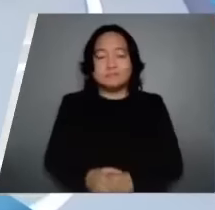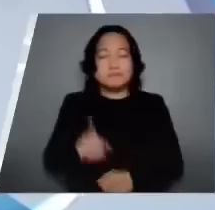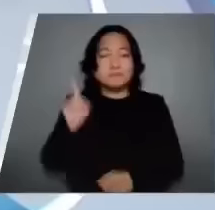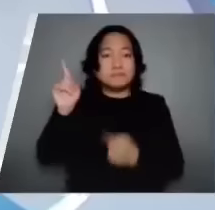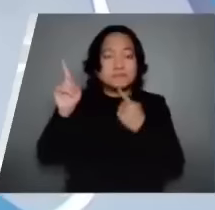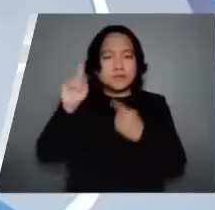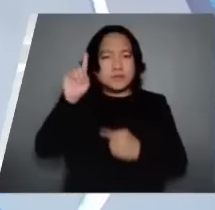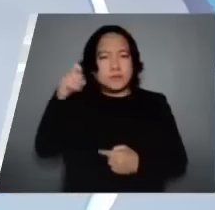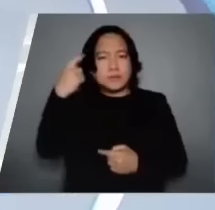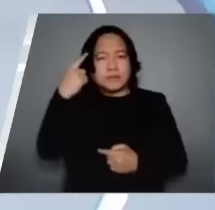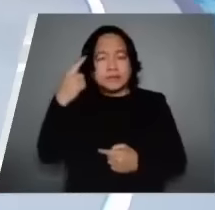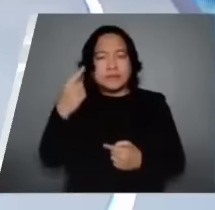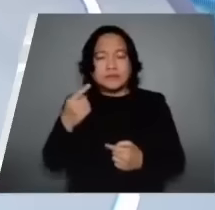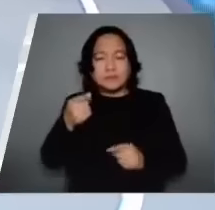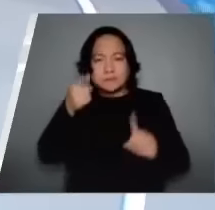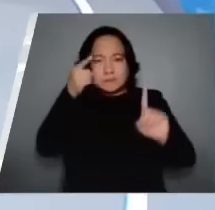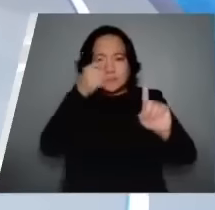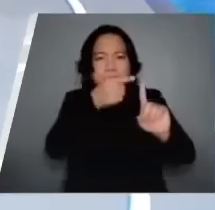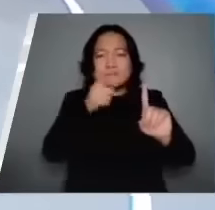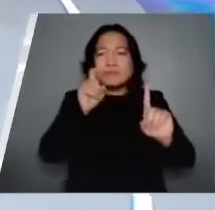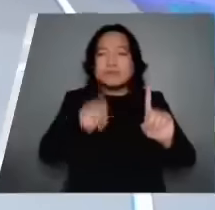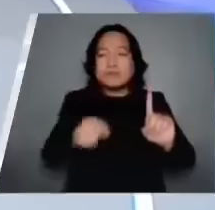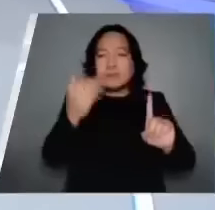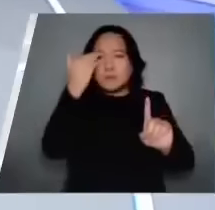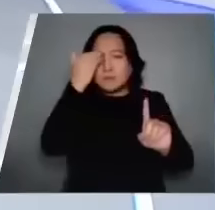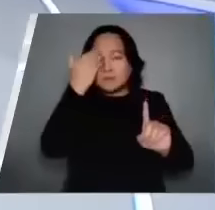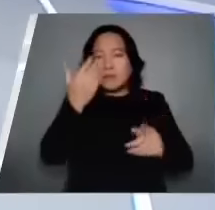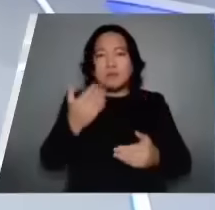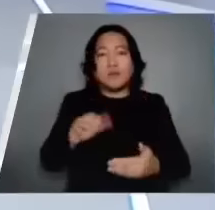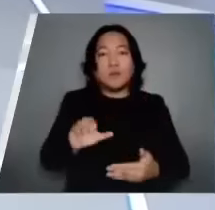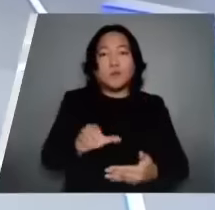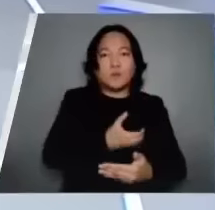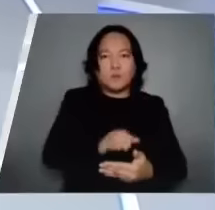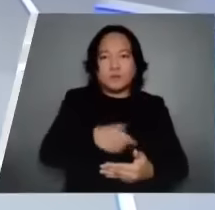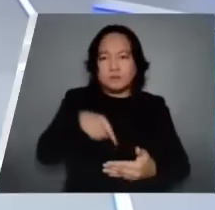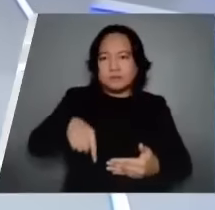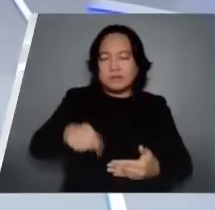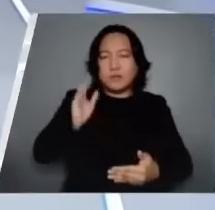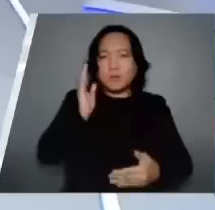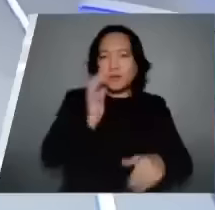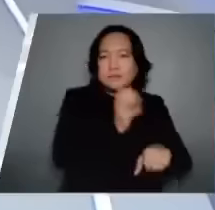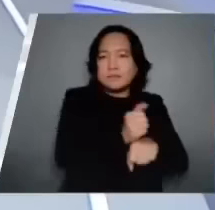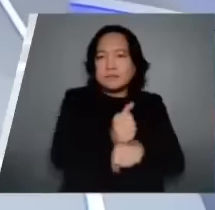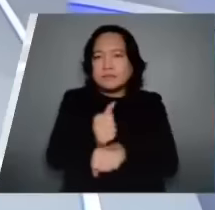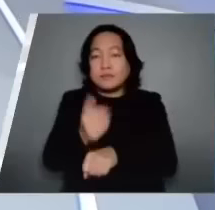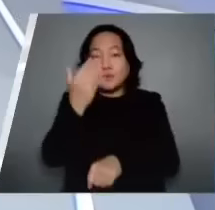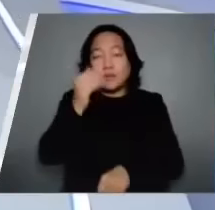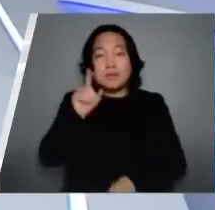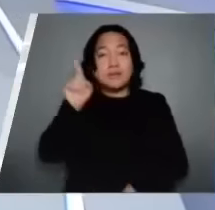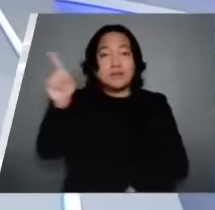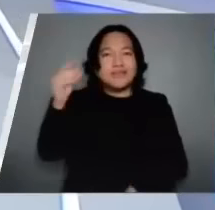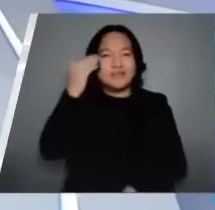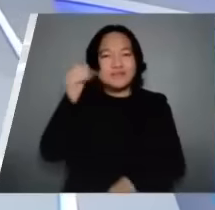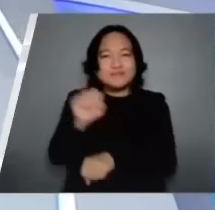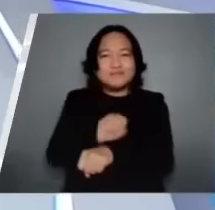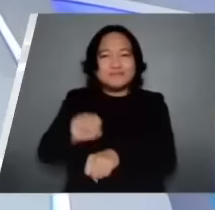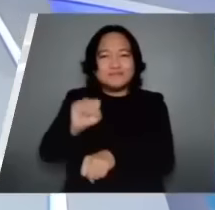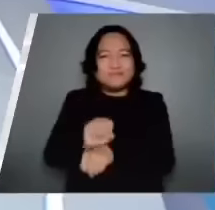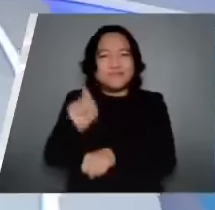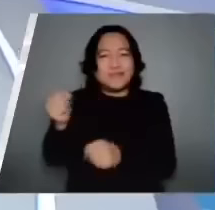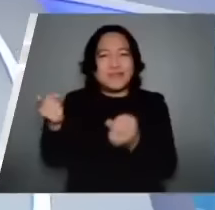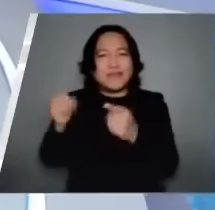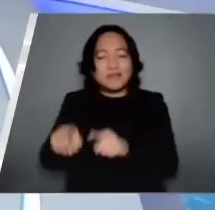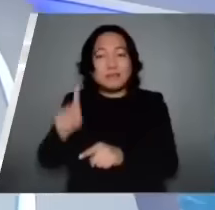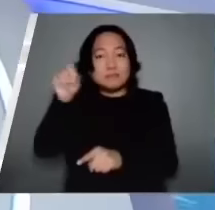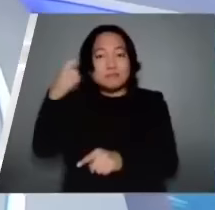inumungkahi ang pagpapalago ng concert tourism sa bansa. Katulad ang ginawa sa Singapore kung saan nagbigay ng grant ang kanilang gobyerno